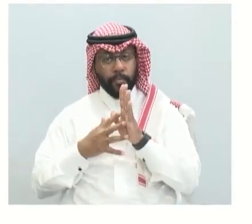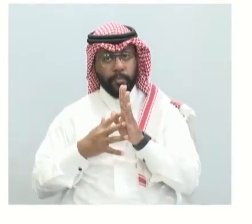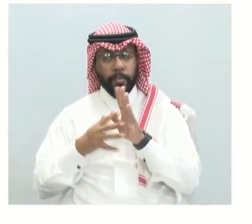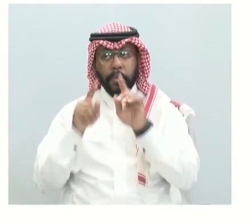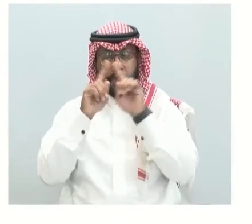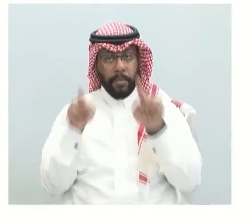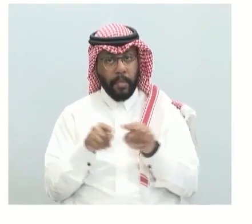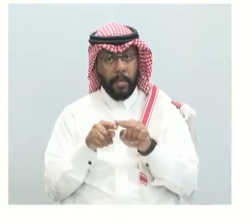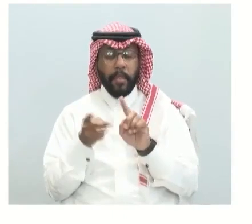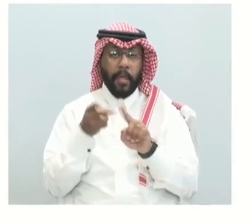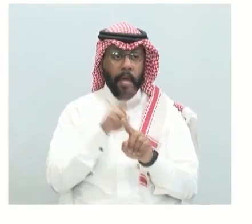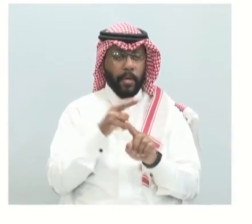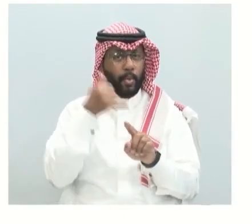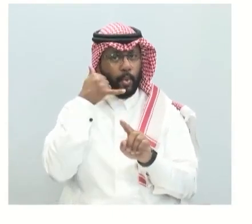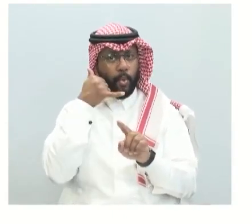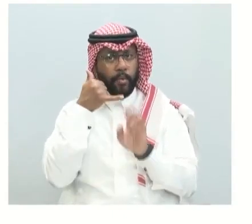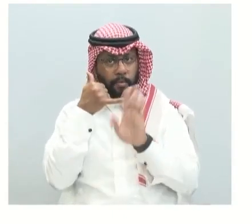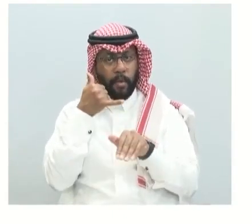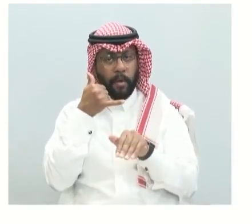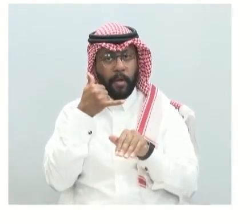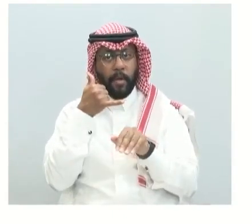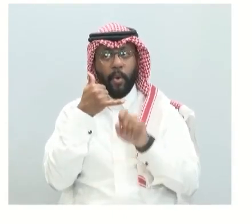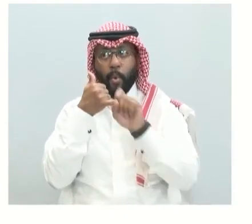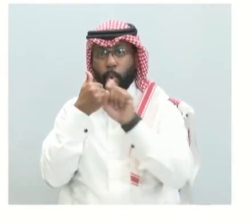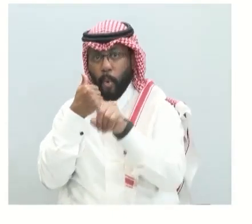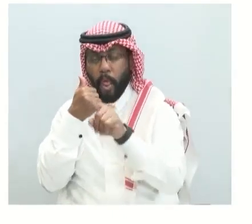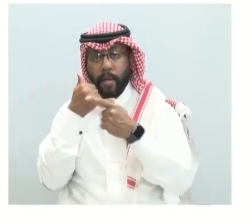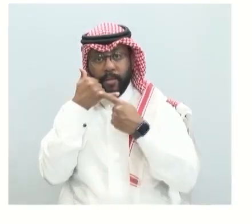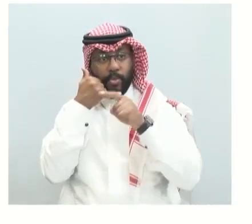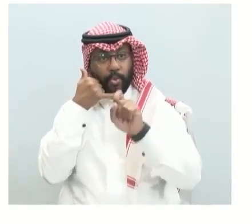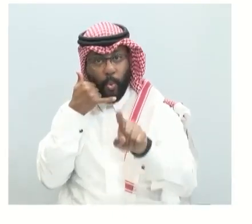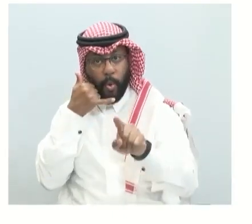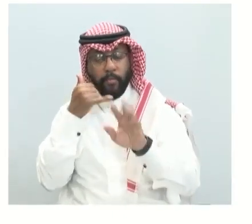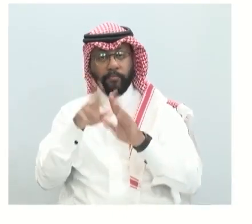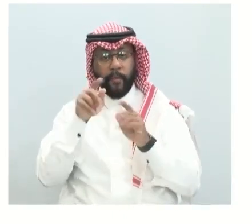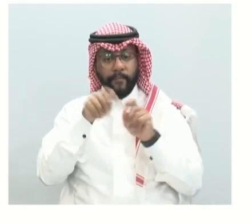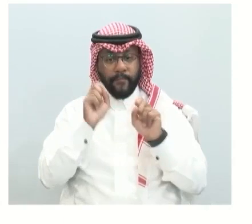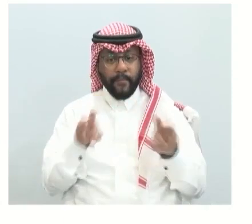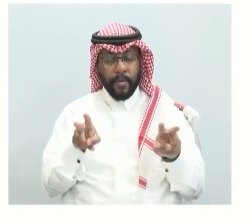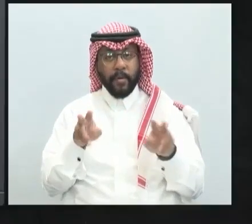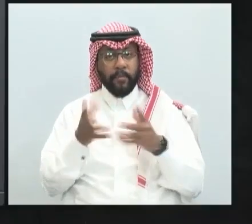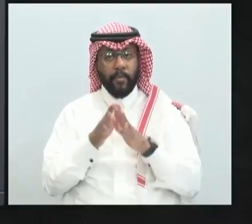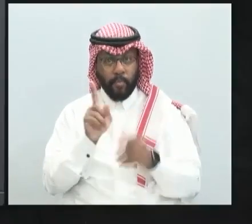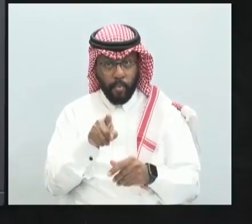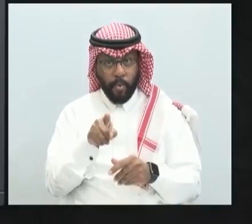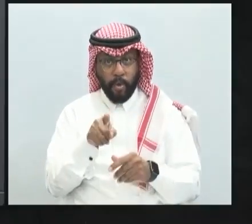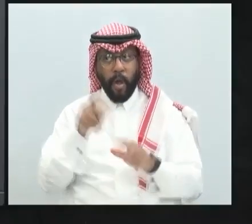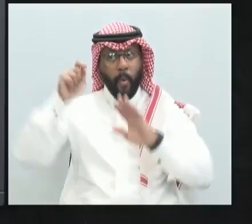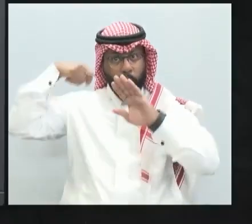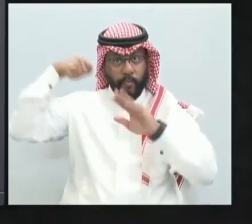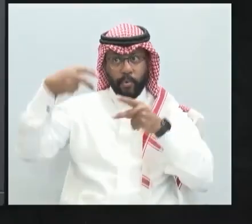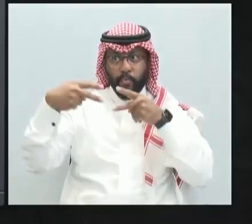الصوره الخاصه بالهاتف اذا اردنا اجراء مكالمه صوتيه نقوم باستخدام الهاتف اذا اردنا اجراء مكالمه فيديو